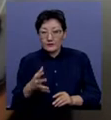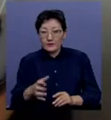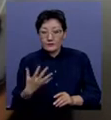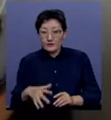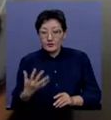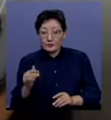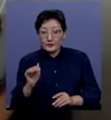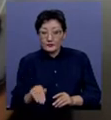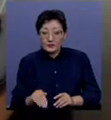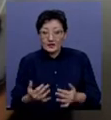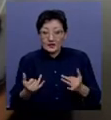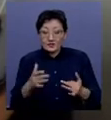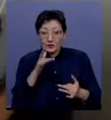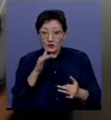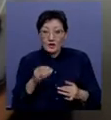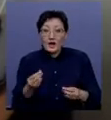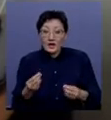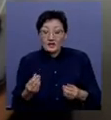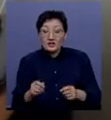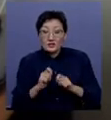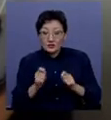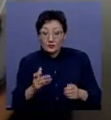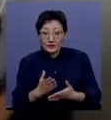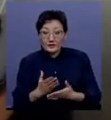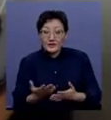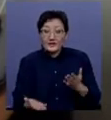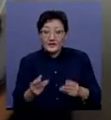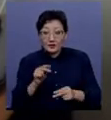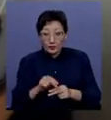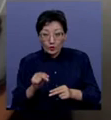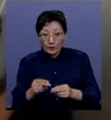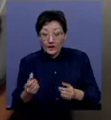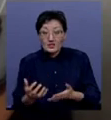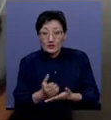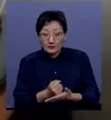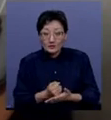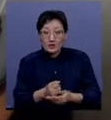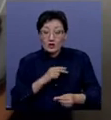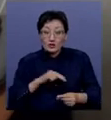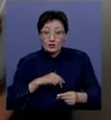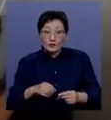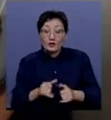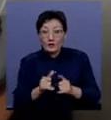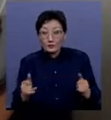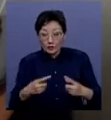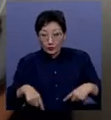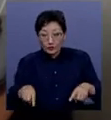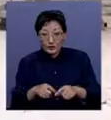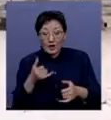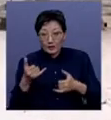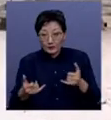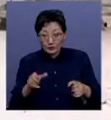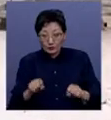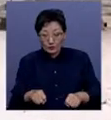555 мың. Қазіргі таңда грант бар, оқып, егер грант алам деушілер болса, жұмыспен қамту орталығына хабарласса